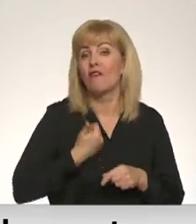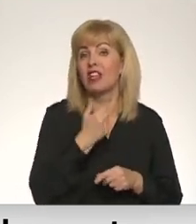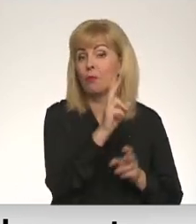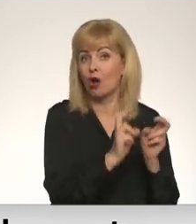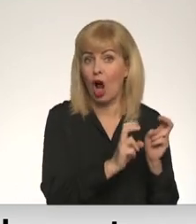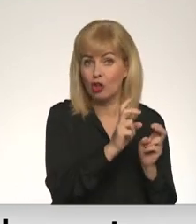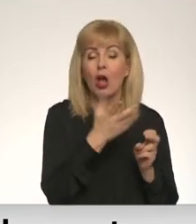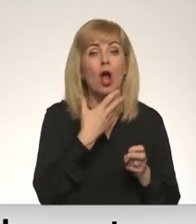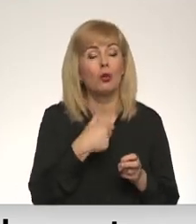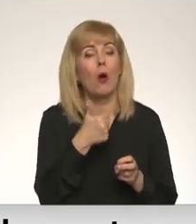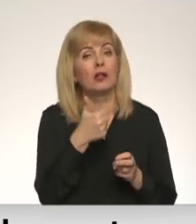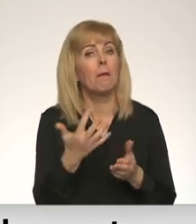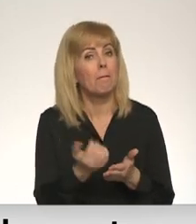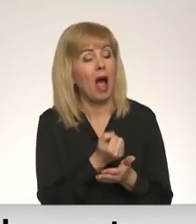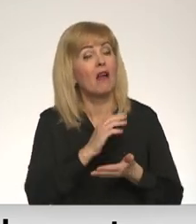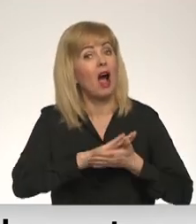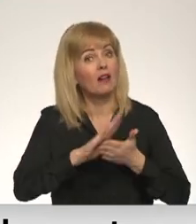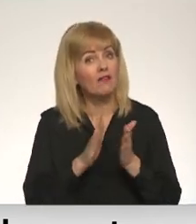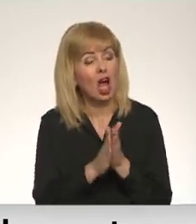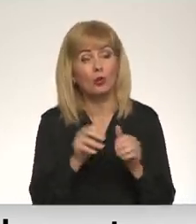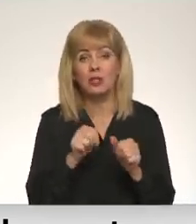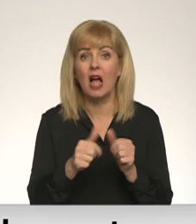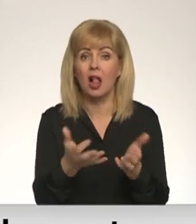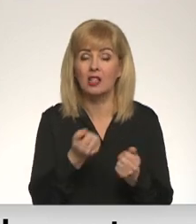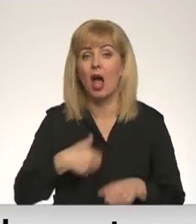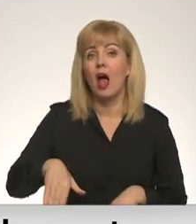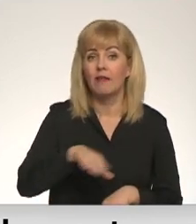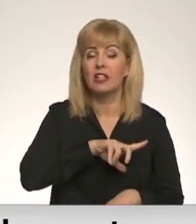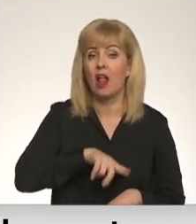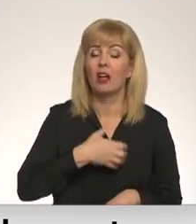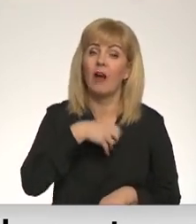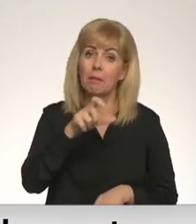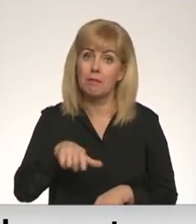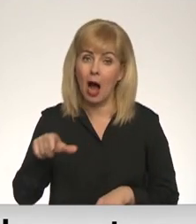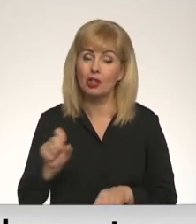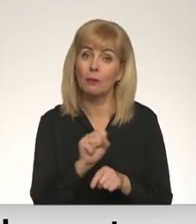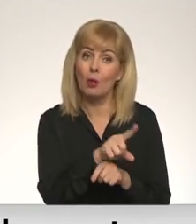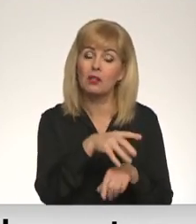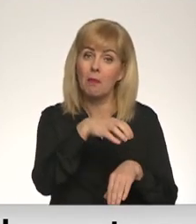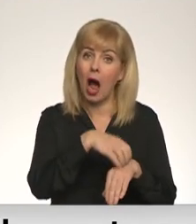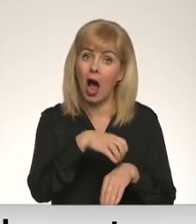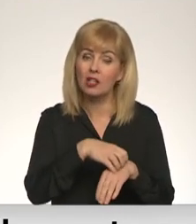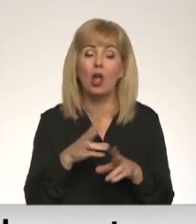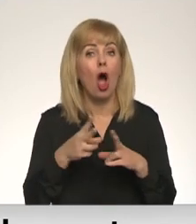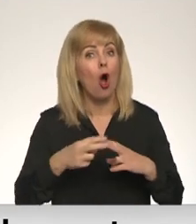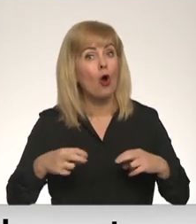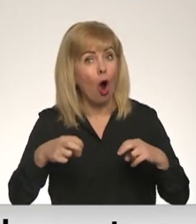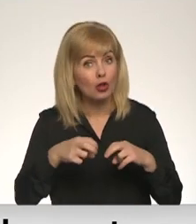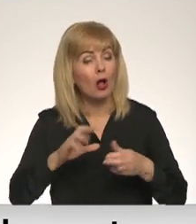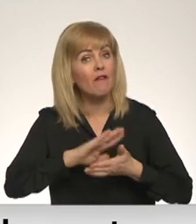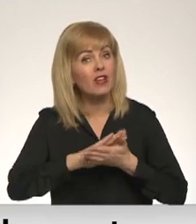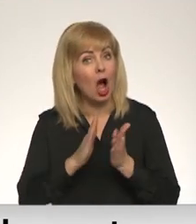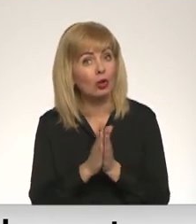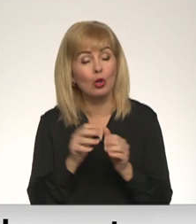bijis būtiski panākt vienošanos, ka medikamentu saņem visi Latvijas pacienti, kam to nozīmēs ārstu konsīlijas. Vienošanās